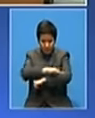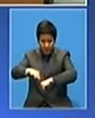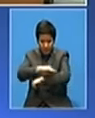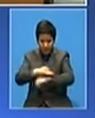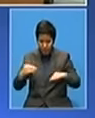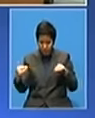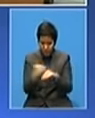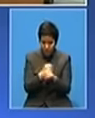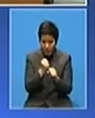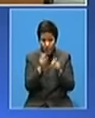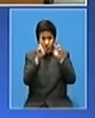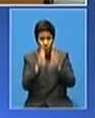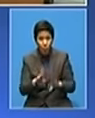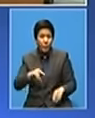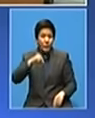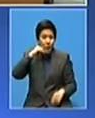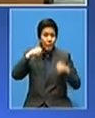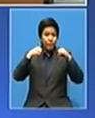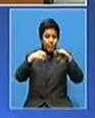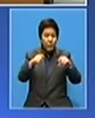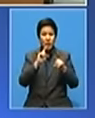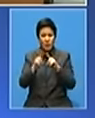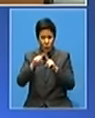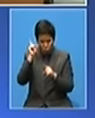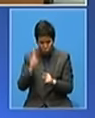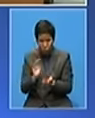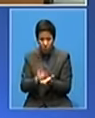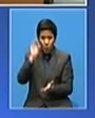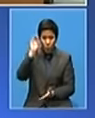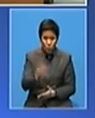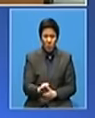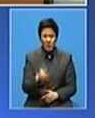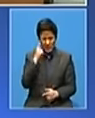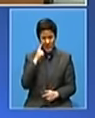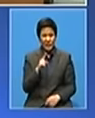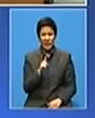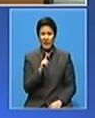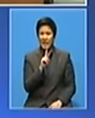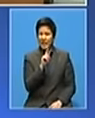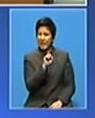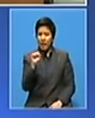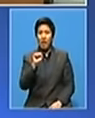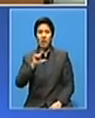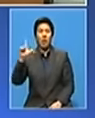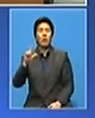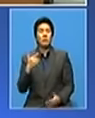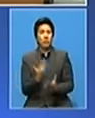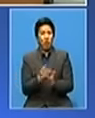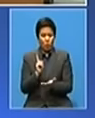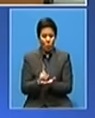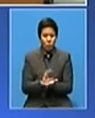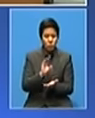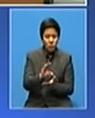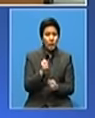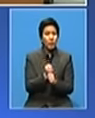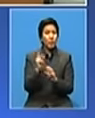ายเพิ่มเติมระบบสาธารณูปโภคต้องลงทุนอีกหลายแสนบาทนะครับหลายแสนล้านนะครับแล้วก็การออก